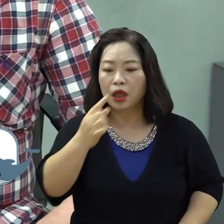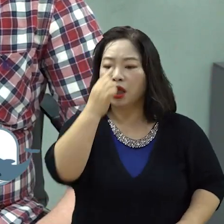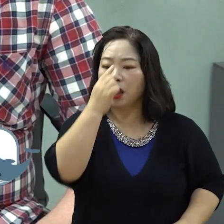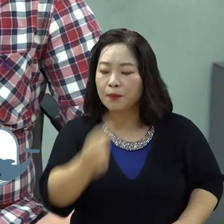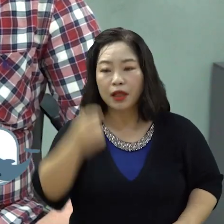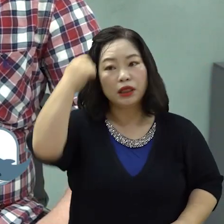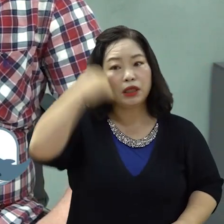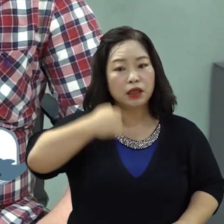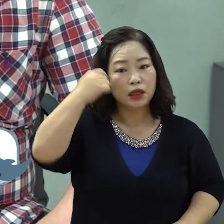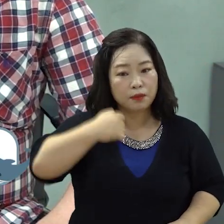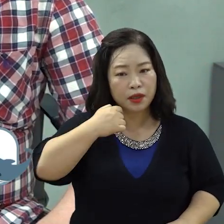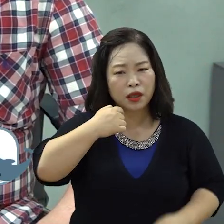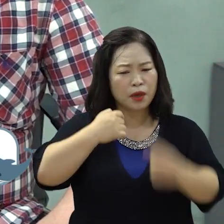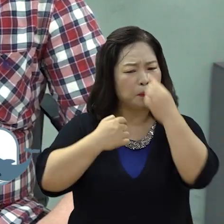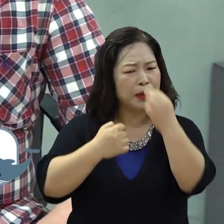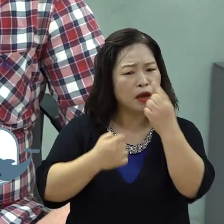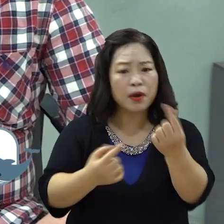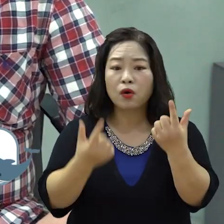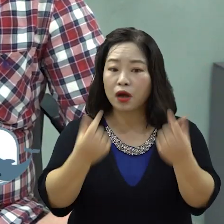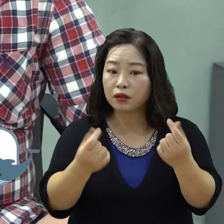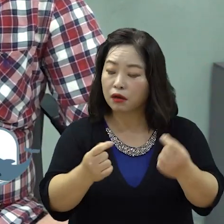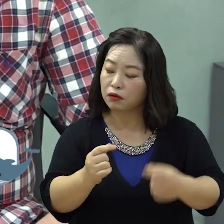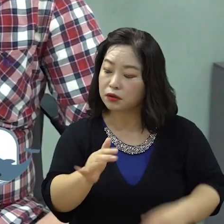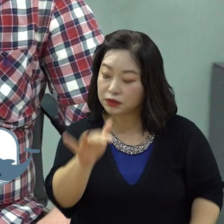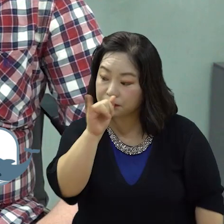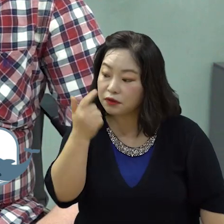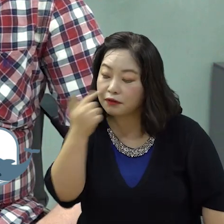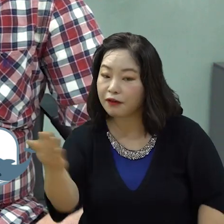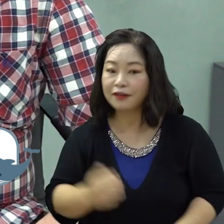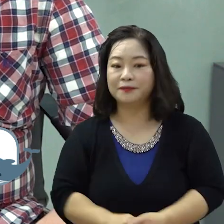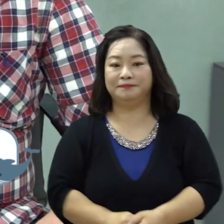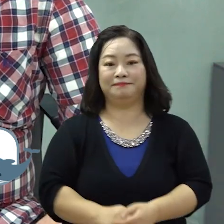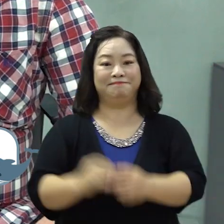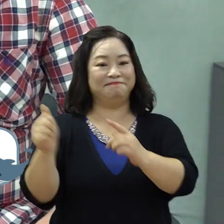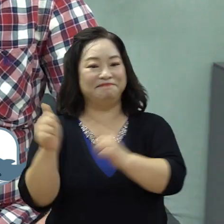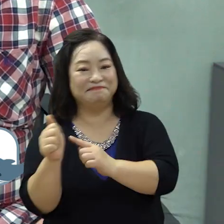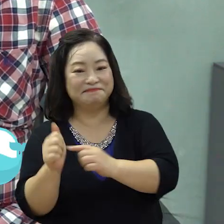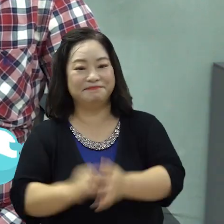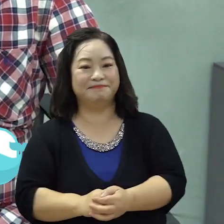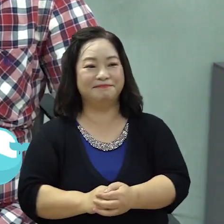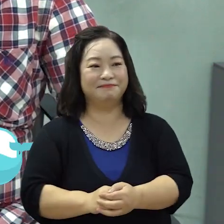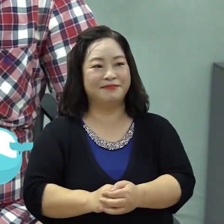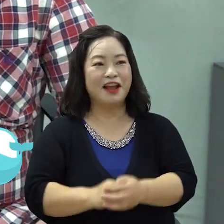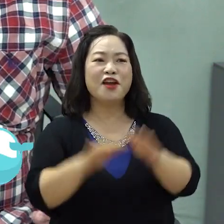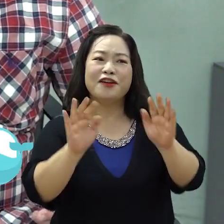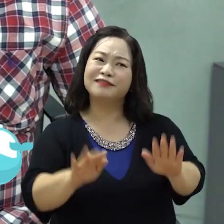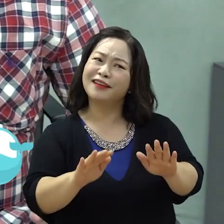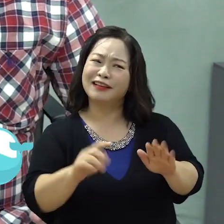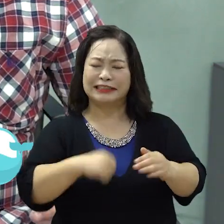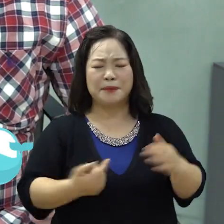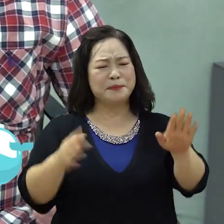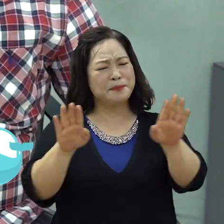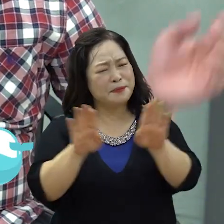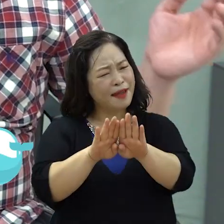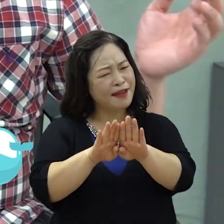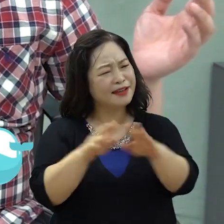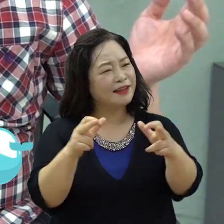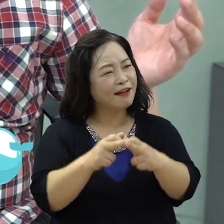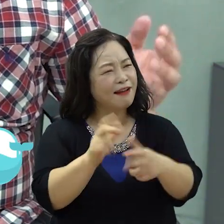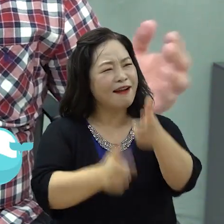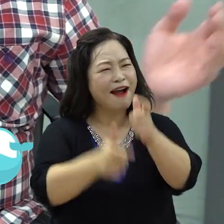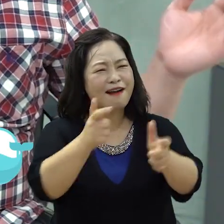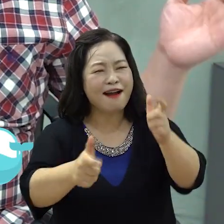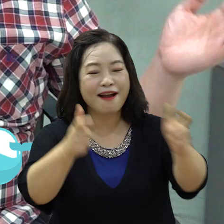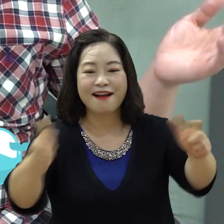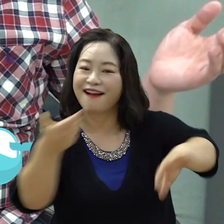다른 비장애인들과 다르게 좀 민감한 부분들이 진짜 있는 건지 이런 걸 궁금해하는 분들이 많다. 이거는 어떤 양상으로